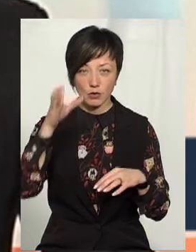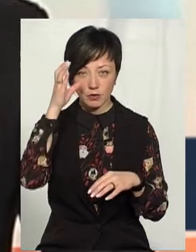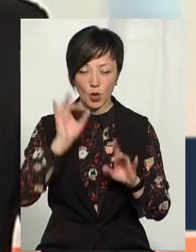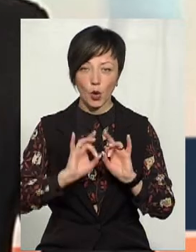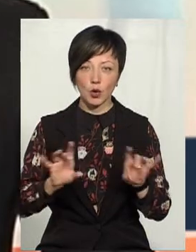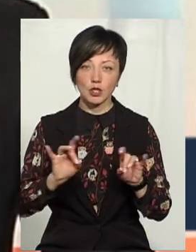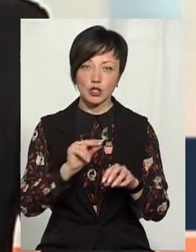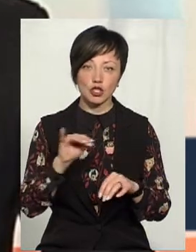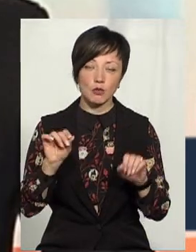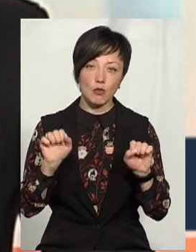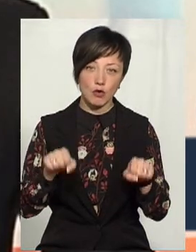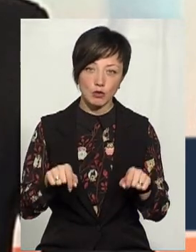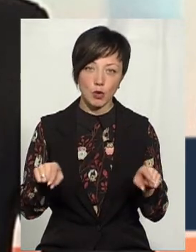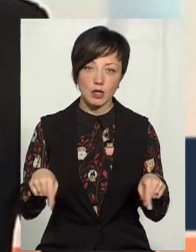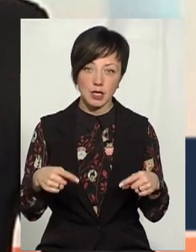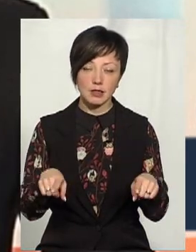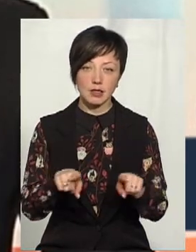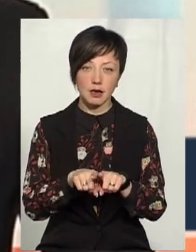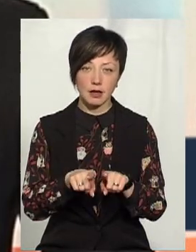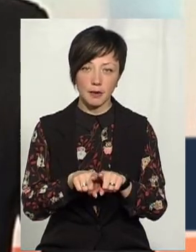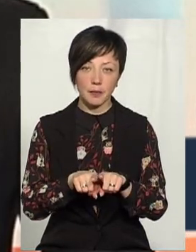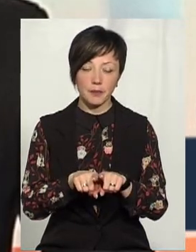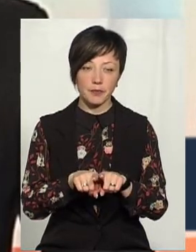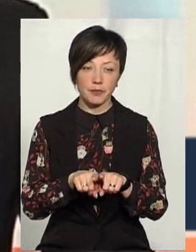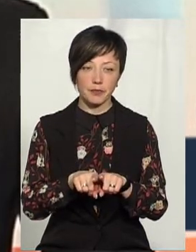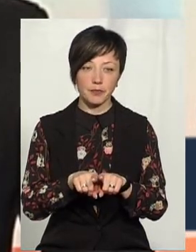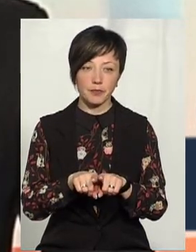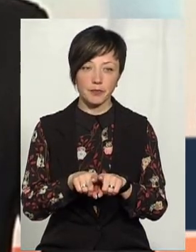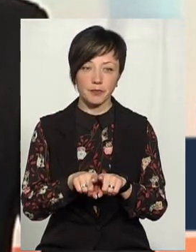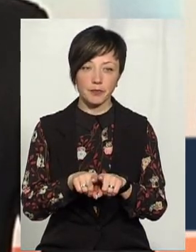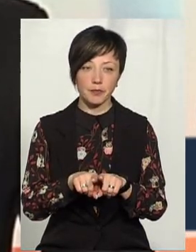освіти з роз'ясненням, чи можемо ми організувати такі